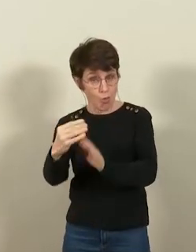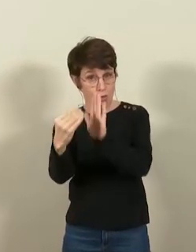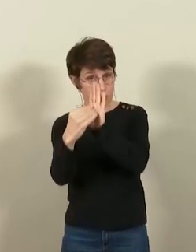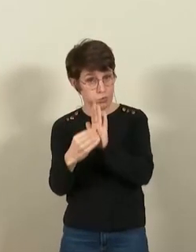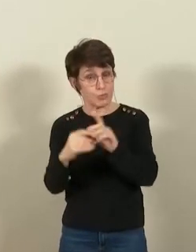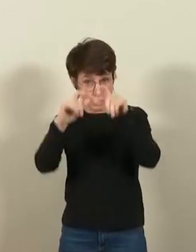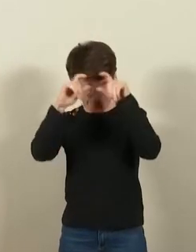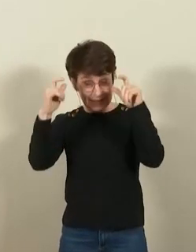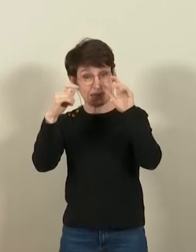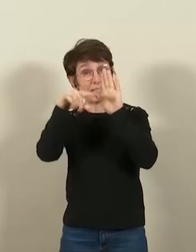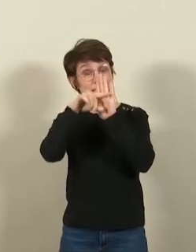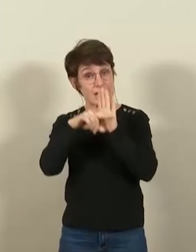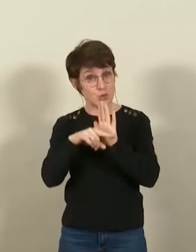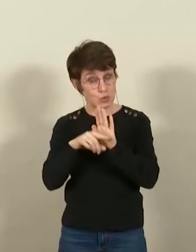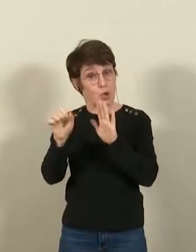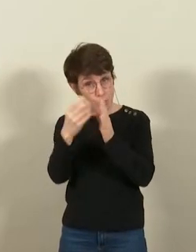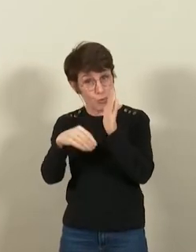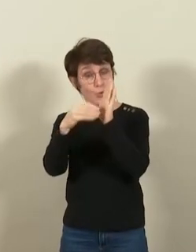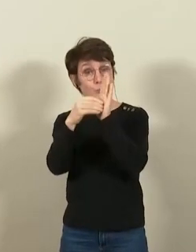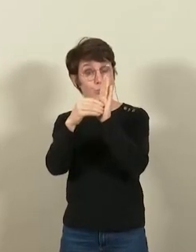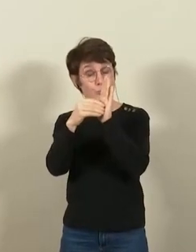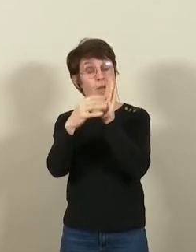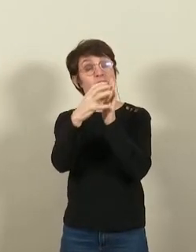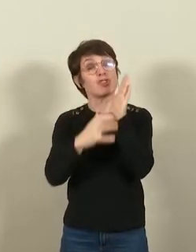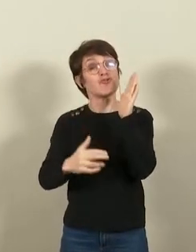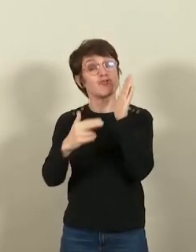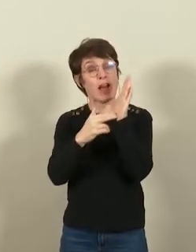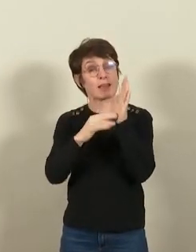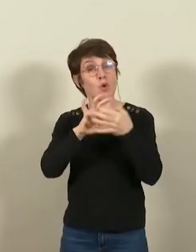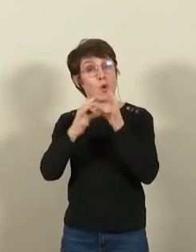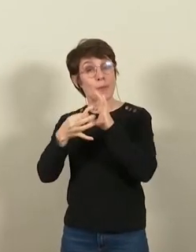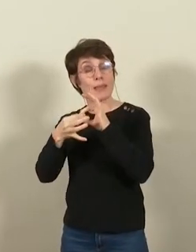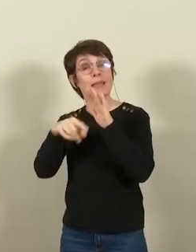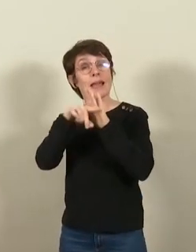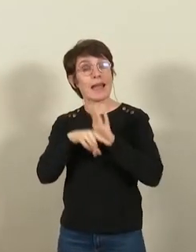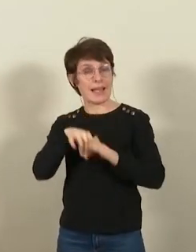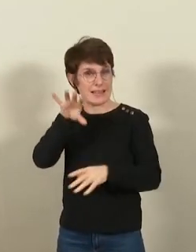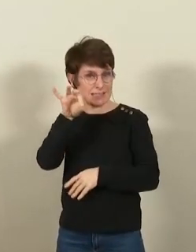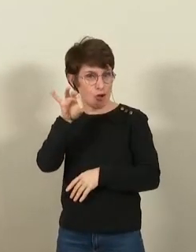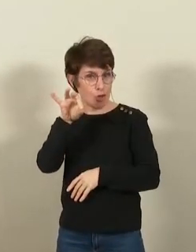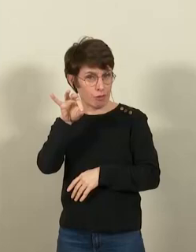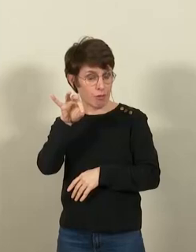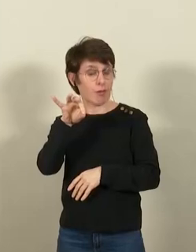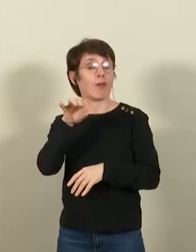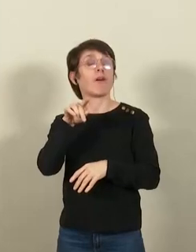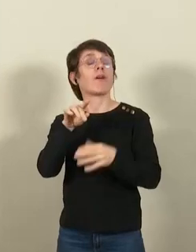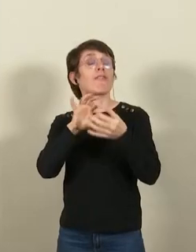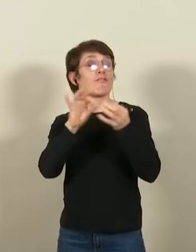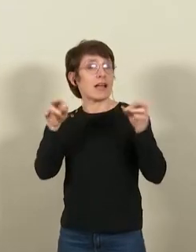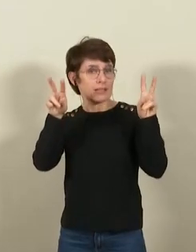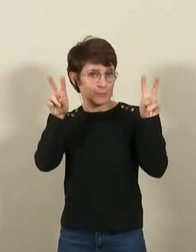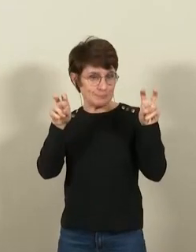statut la règle 50 de la Charte olympique qui règle 50 qui dit